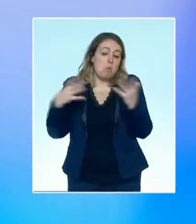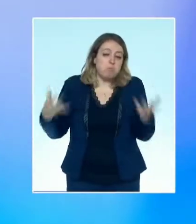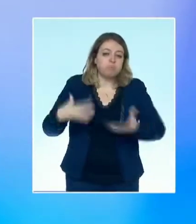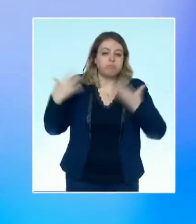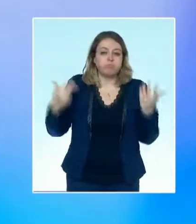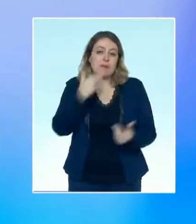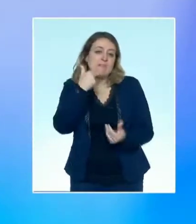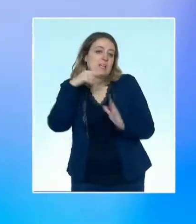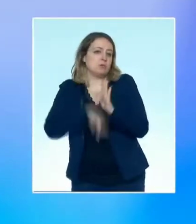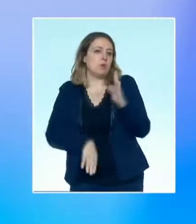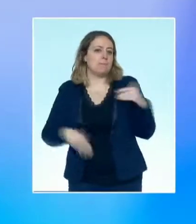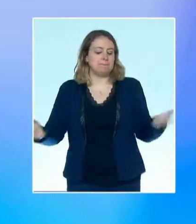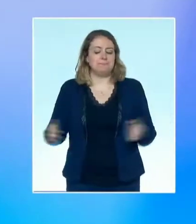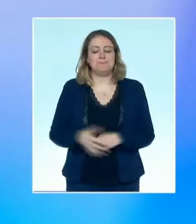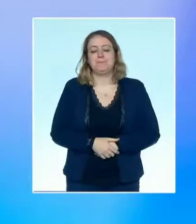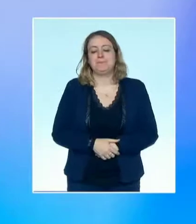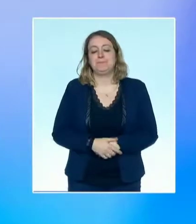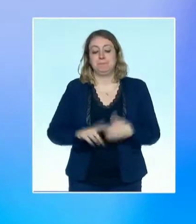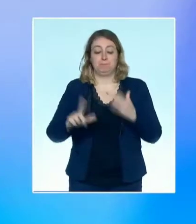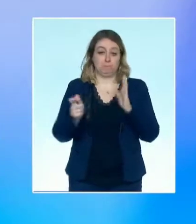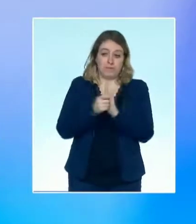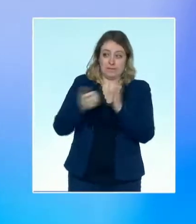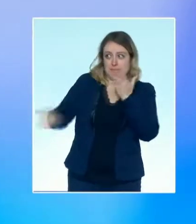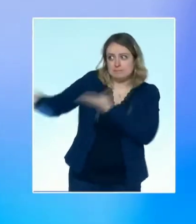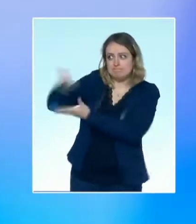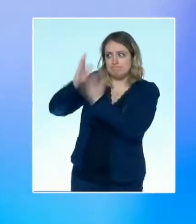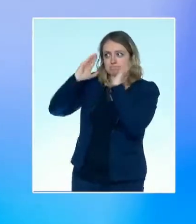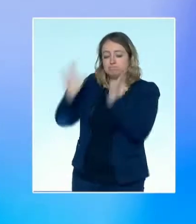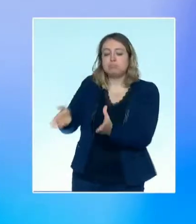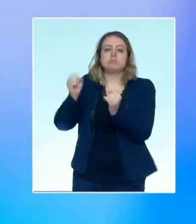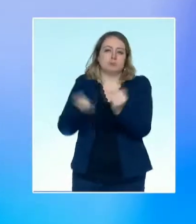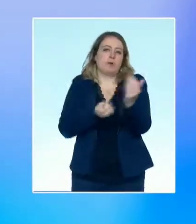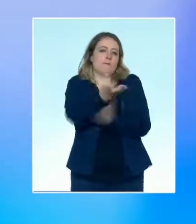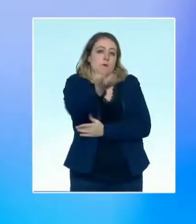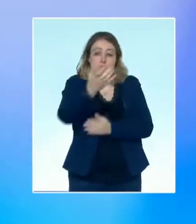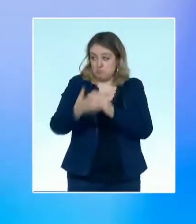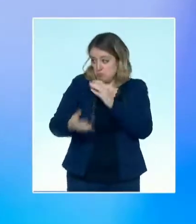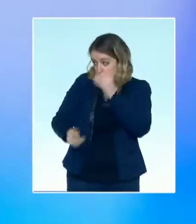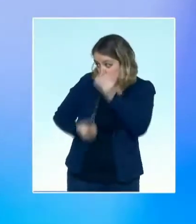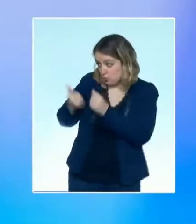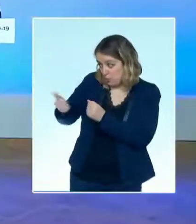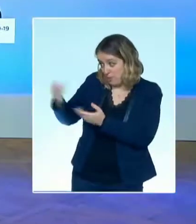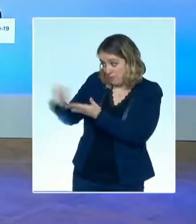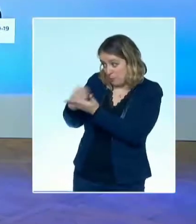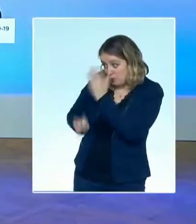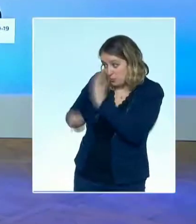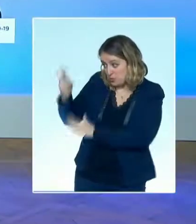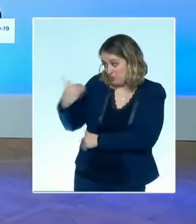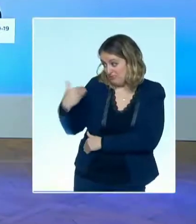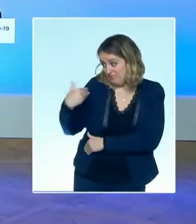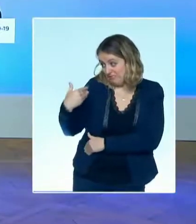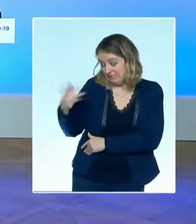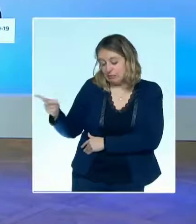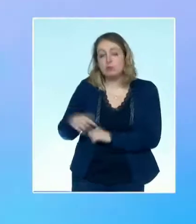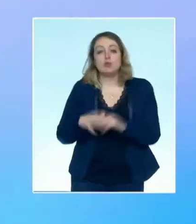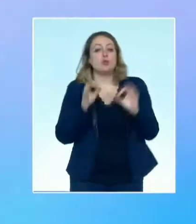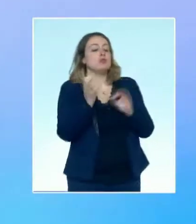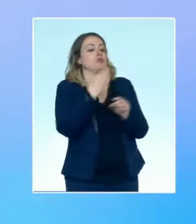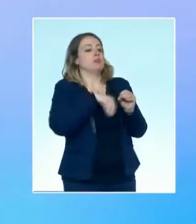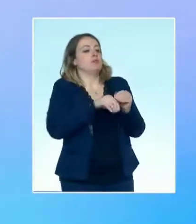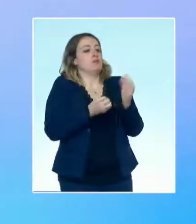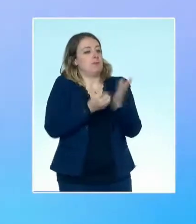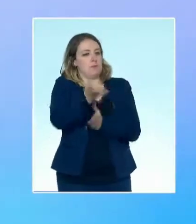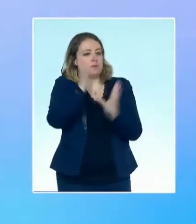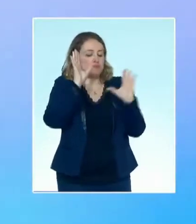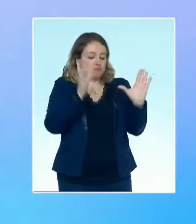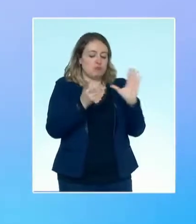nous ne manquerons pas de vous dire le résultat de ces travaux, à moins que tu aies des informations plus récentes. Non, mais juste, Monsieur le Premier ministre, peut-être un élément